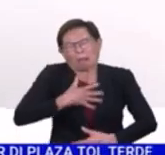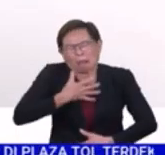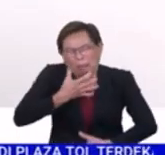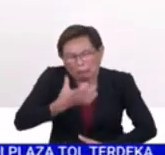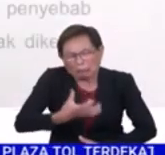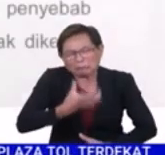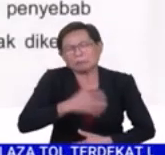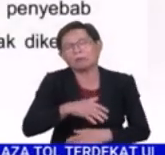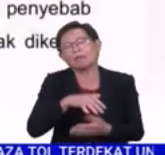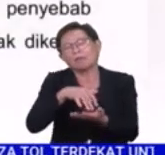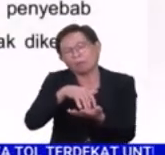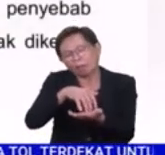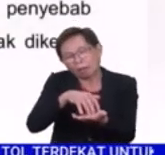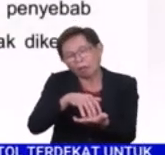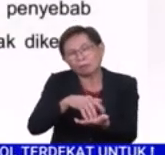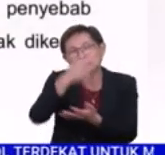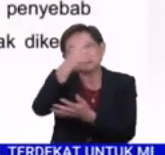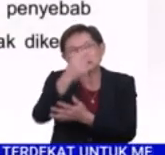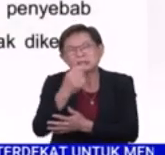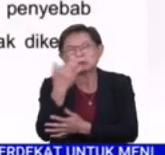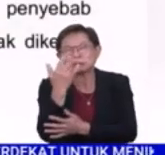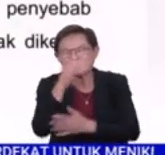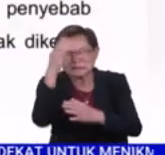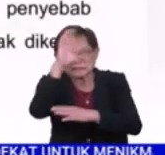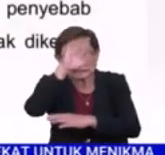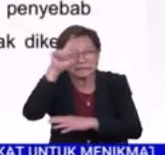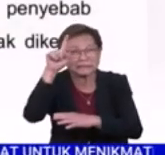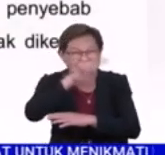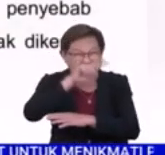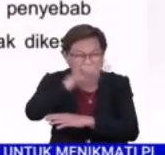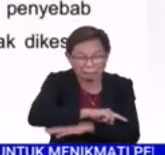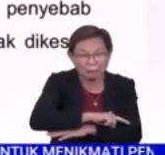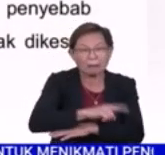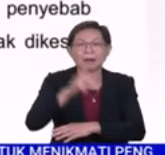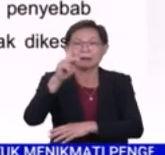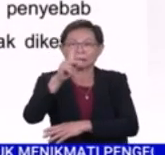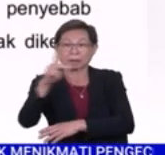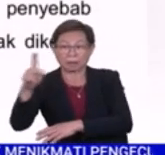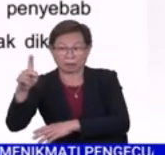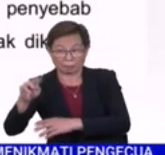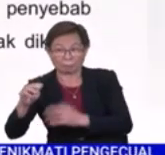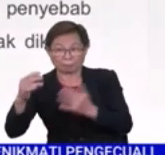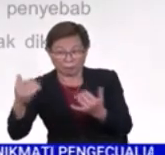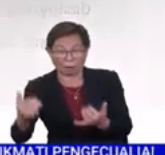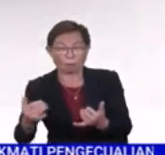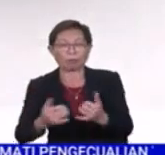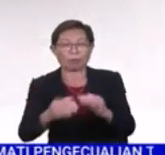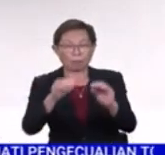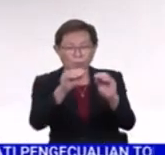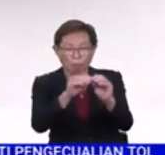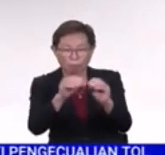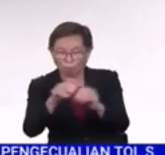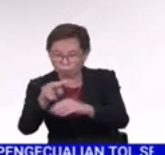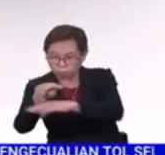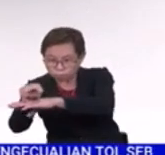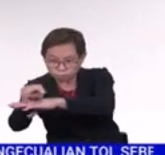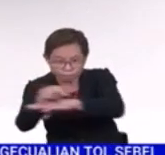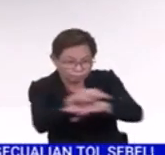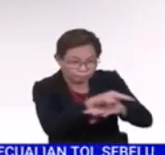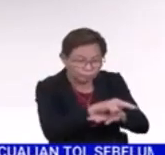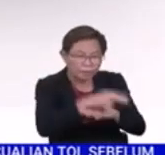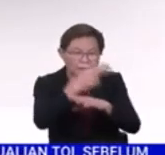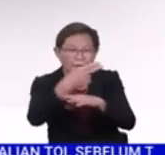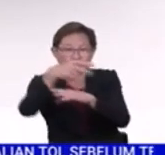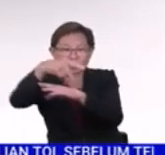muntah kelesuan atau air kencing berwarna gelap jelas beliau Kementerian kesihatan KKM telah tingkatkan survilance bagi